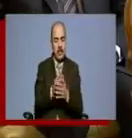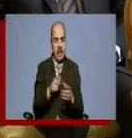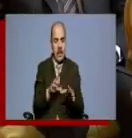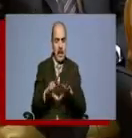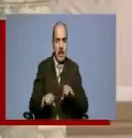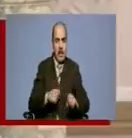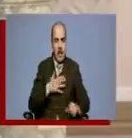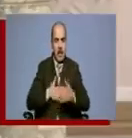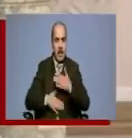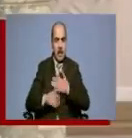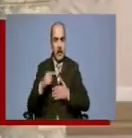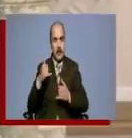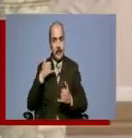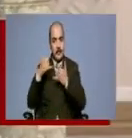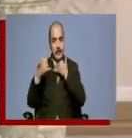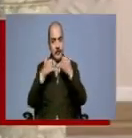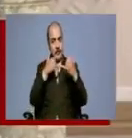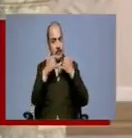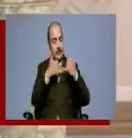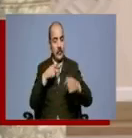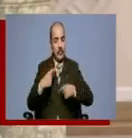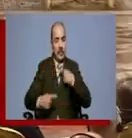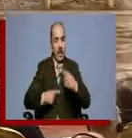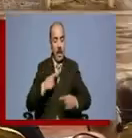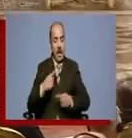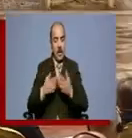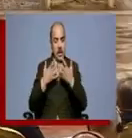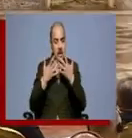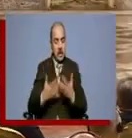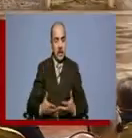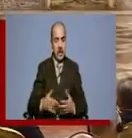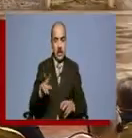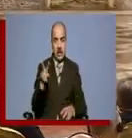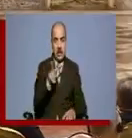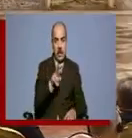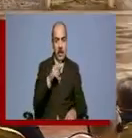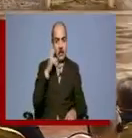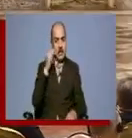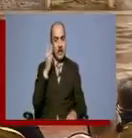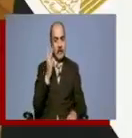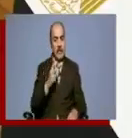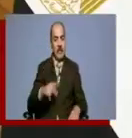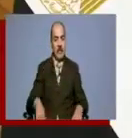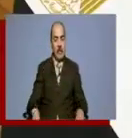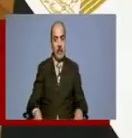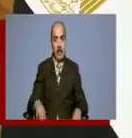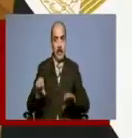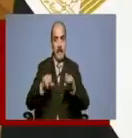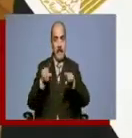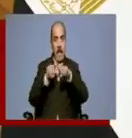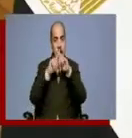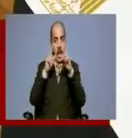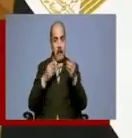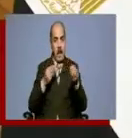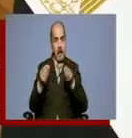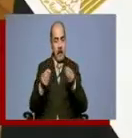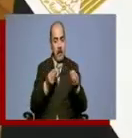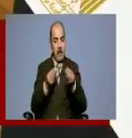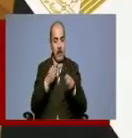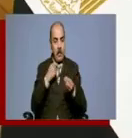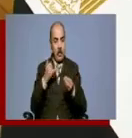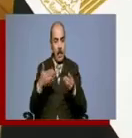لصالح الفلينيه ان انتم لابد ان انتم تدفعوا ضريبه قضيتكم وهنا بالتالي امام المشاهد انا عايز اقول